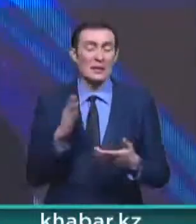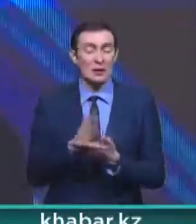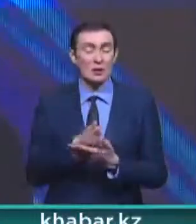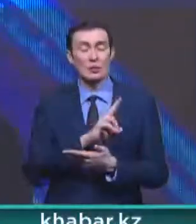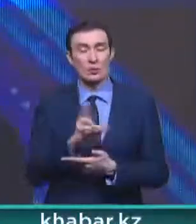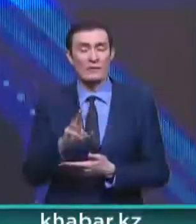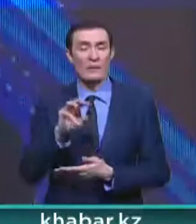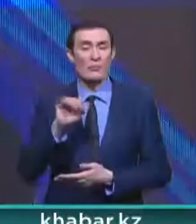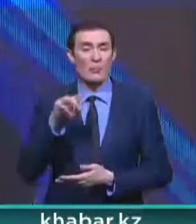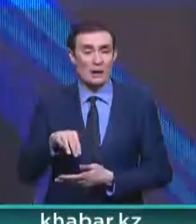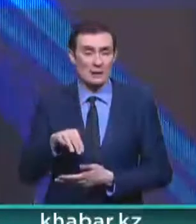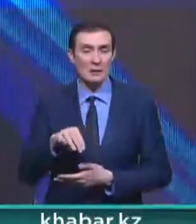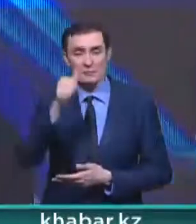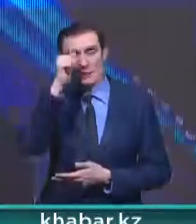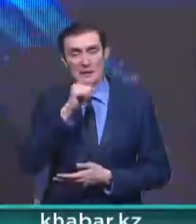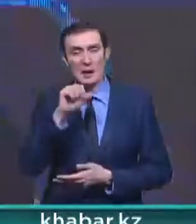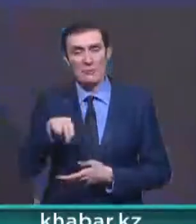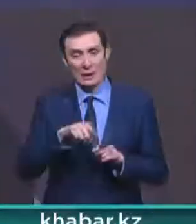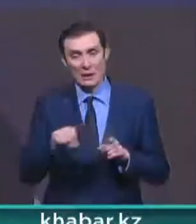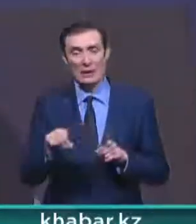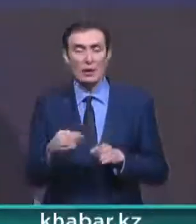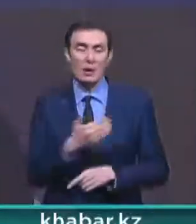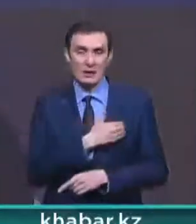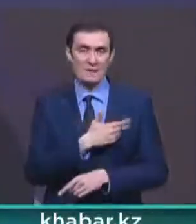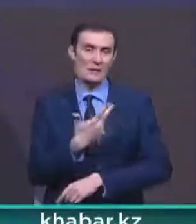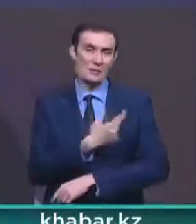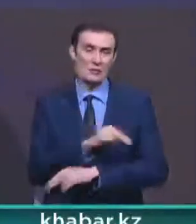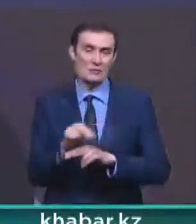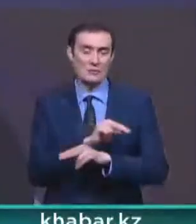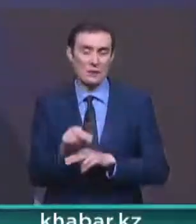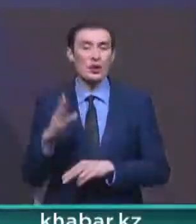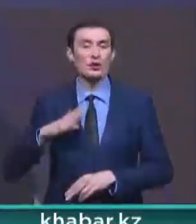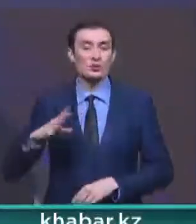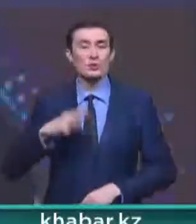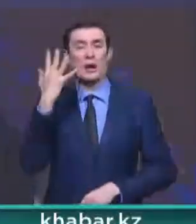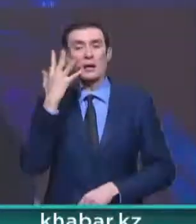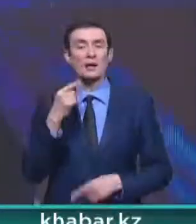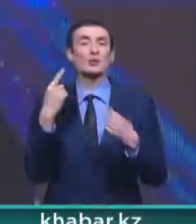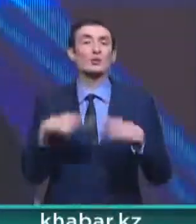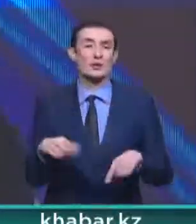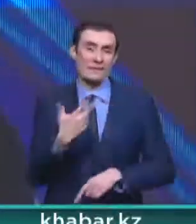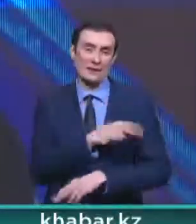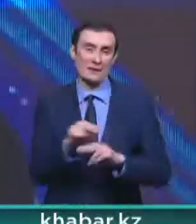которые в марте, в апреле, они хотели бы вакцинироваться. Ждут, когда другие провакцинируются.